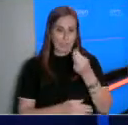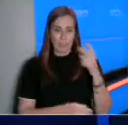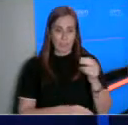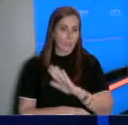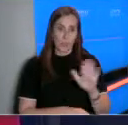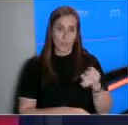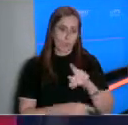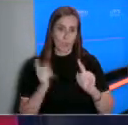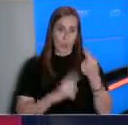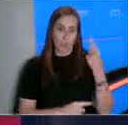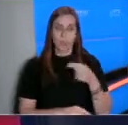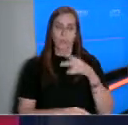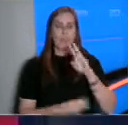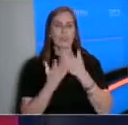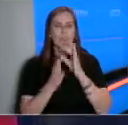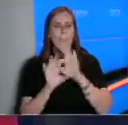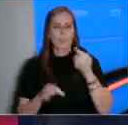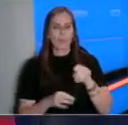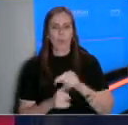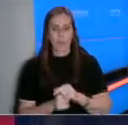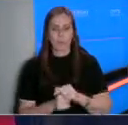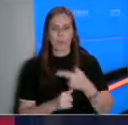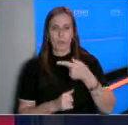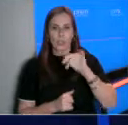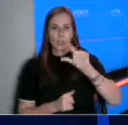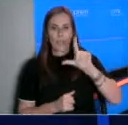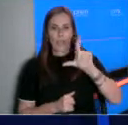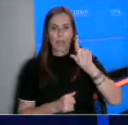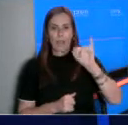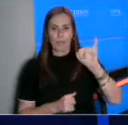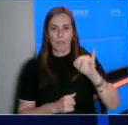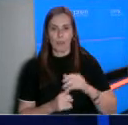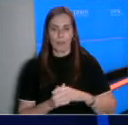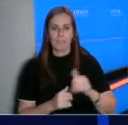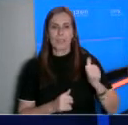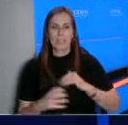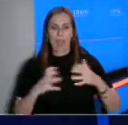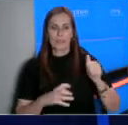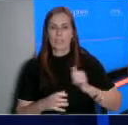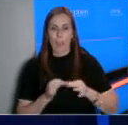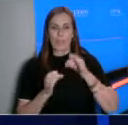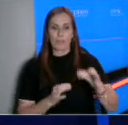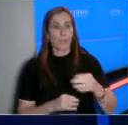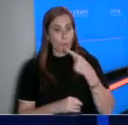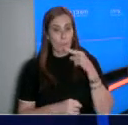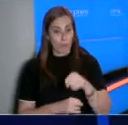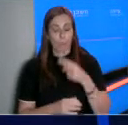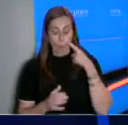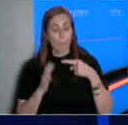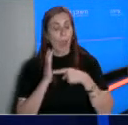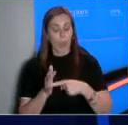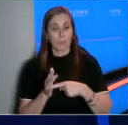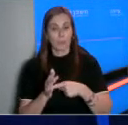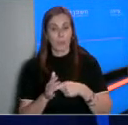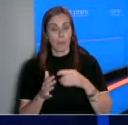2019-2020. בדיוק. זה מה שקורה פה. יש ספר מצוין על זה, שגיל לוי כתב, מצבא העם לצבא הפריפריה, והוא מדבר על זה, והוא מראה את זה